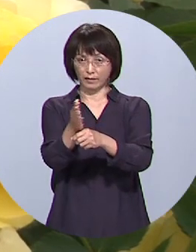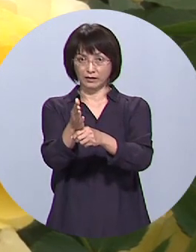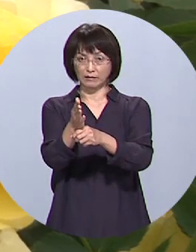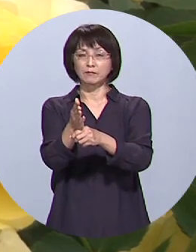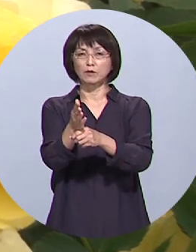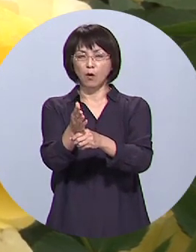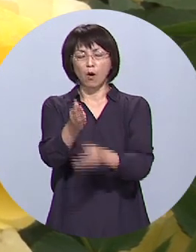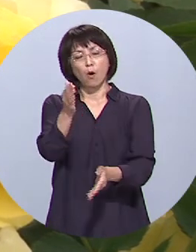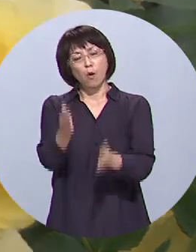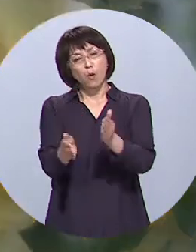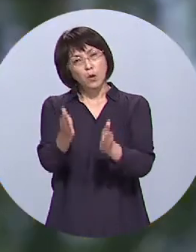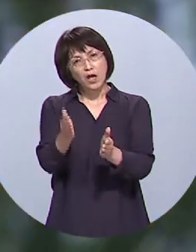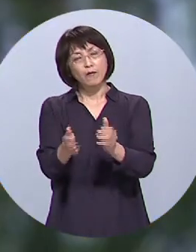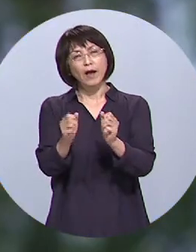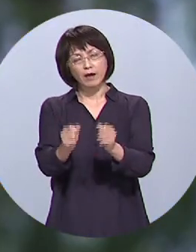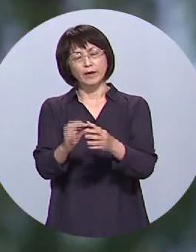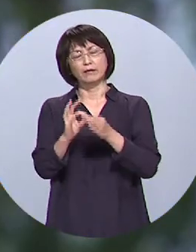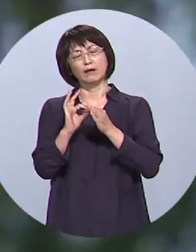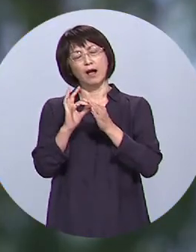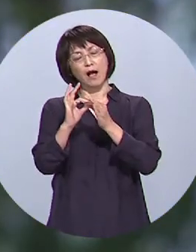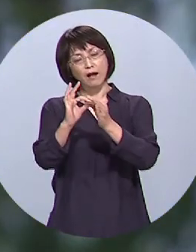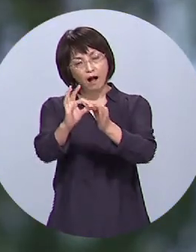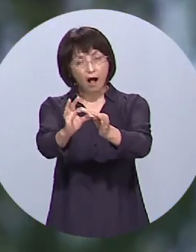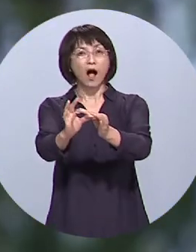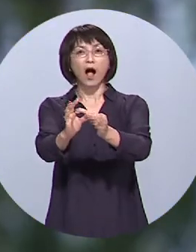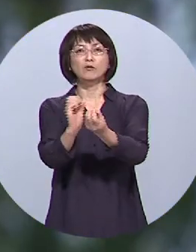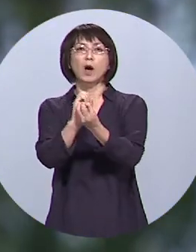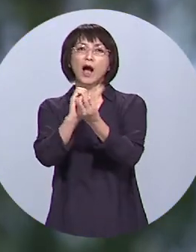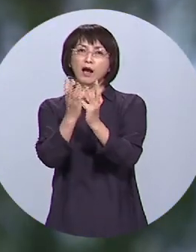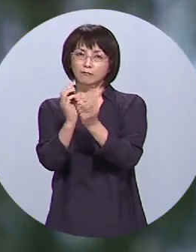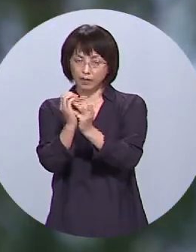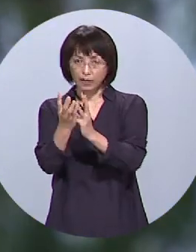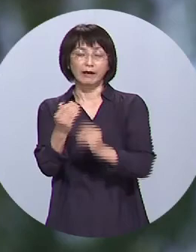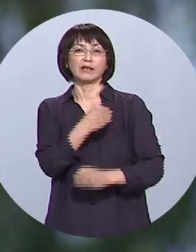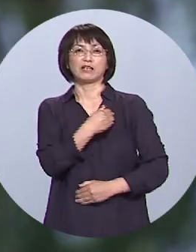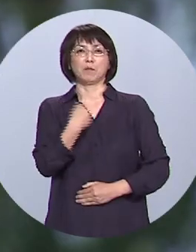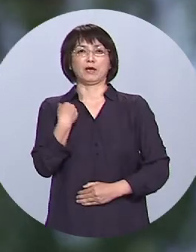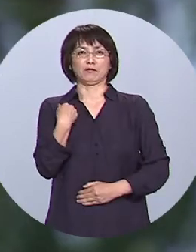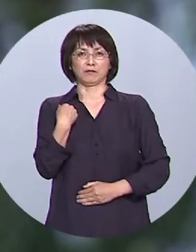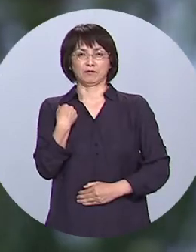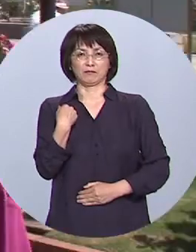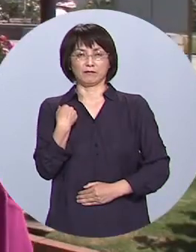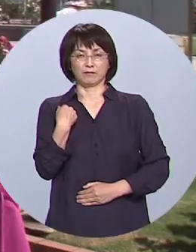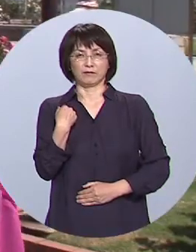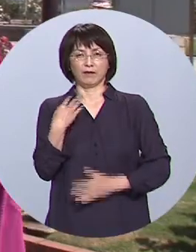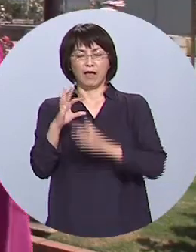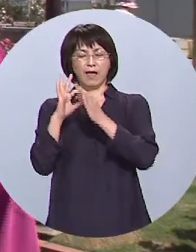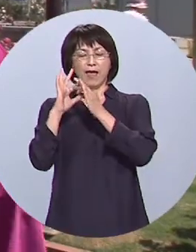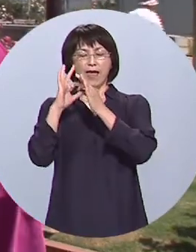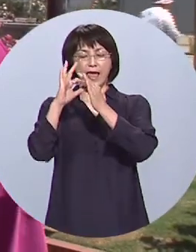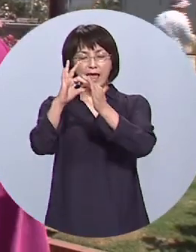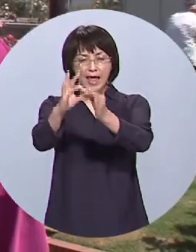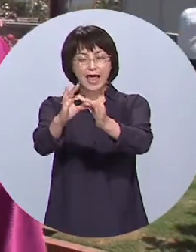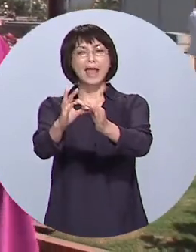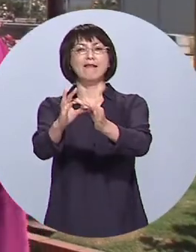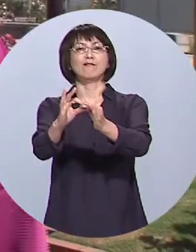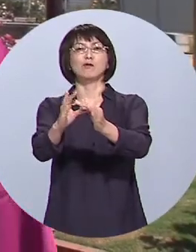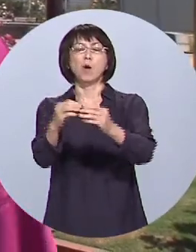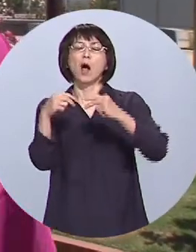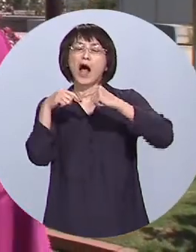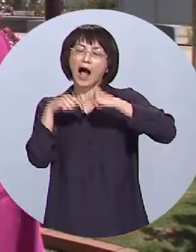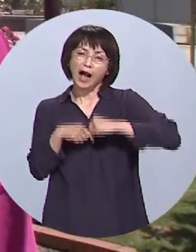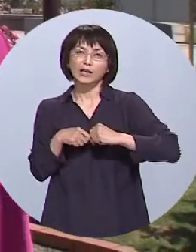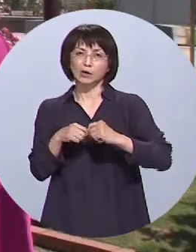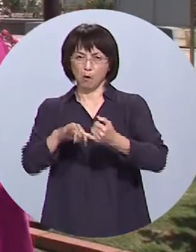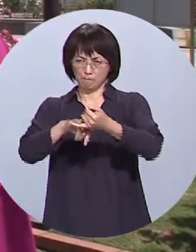手入れしていけば長く持たせることできるんですね、はい、 まさに永遠の愛をバラに誓うという感じ